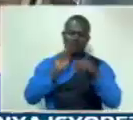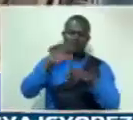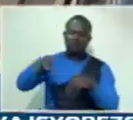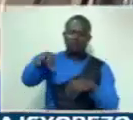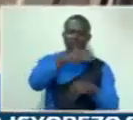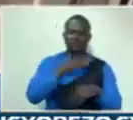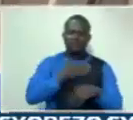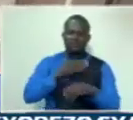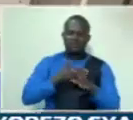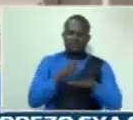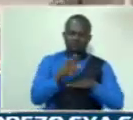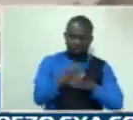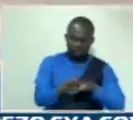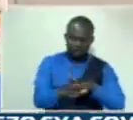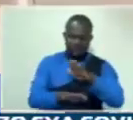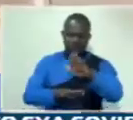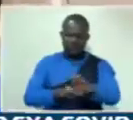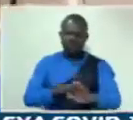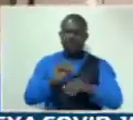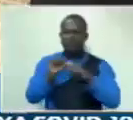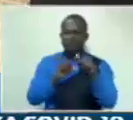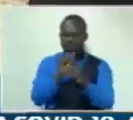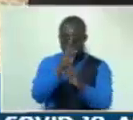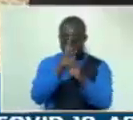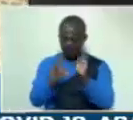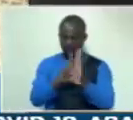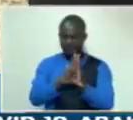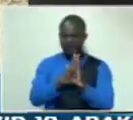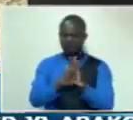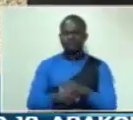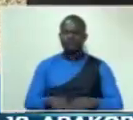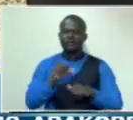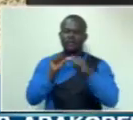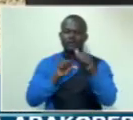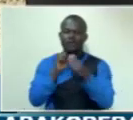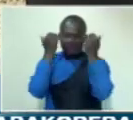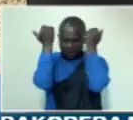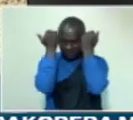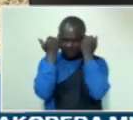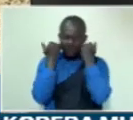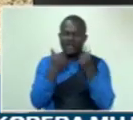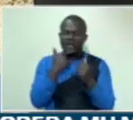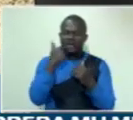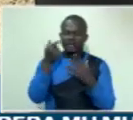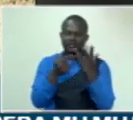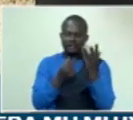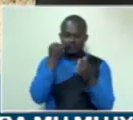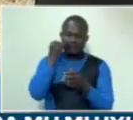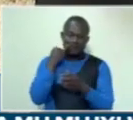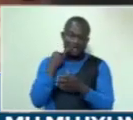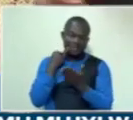bishimira intambwe imaze guterwa mu bijyanye n'iyubahirizwa ry'amategeko ku bijyanye n'ubutabera hari ikintu kimwe gikomeye